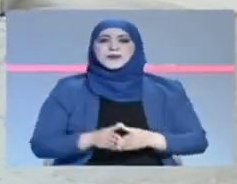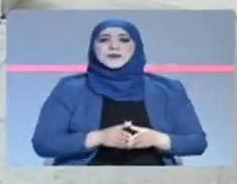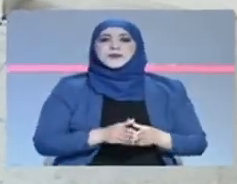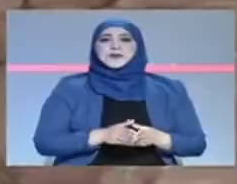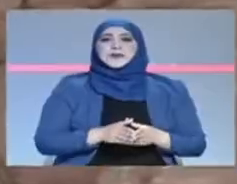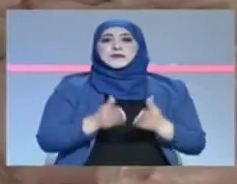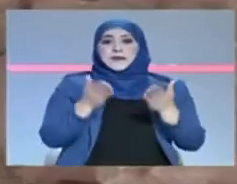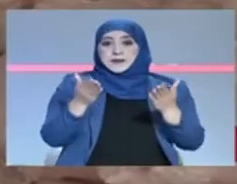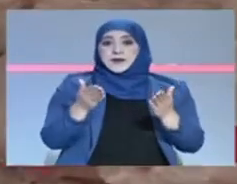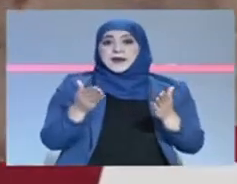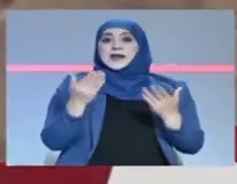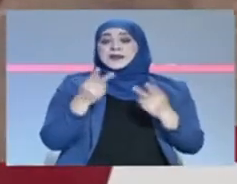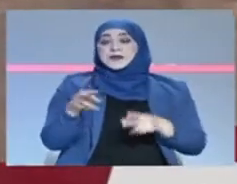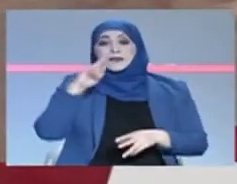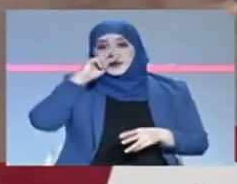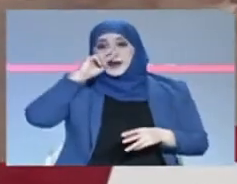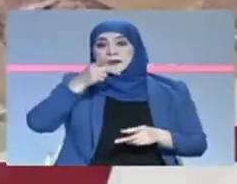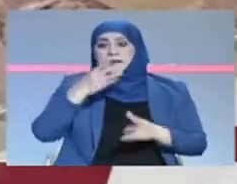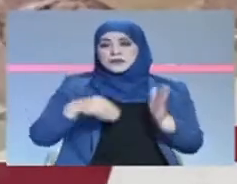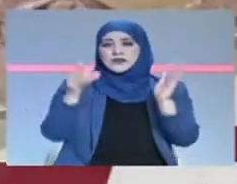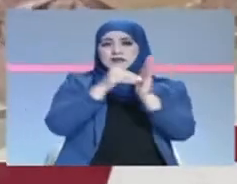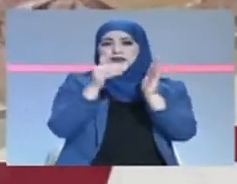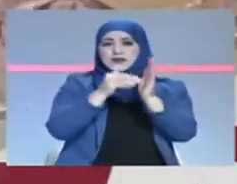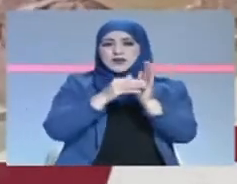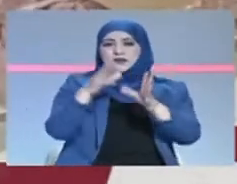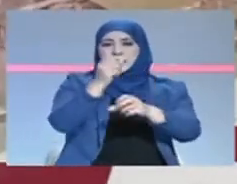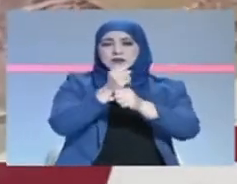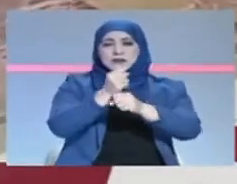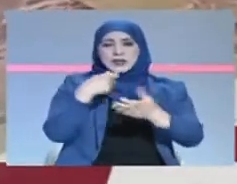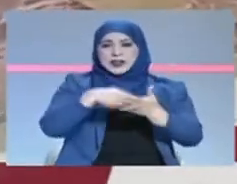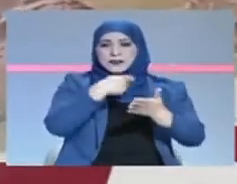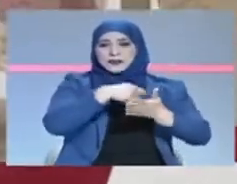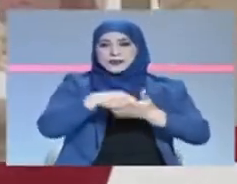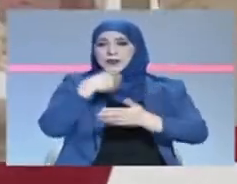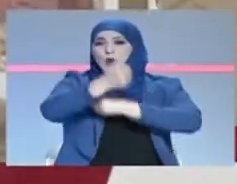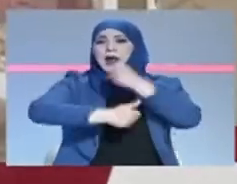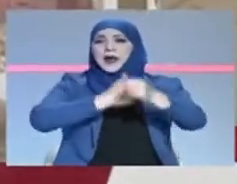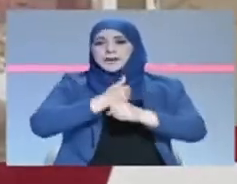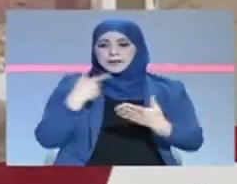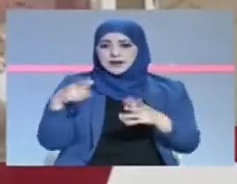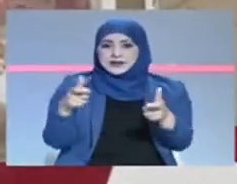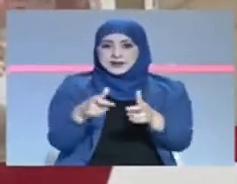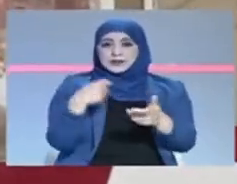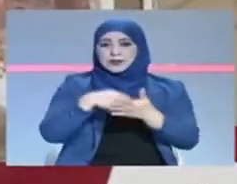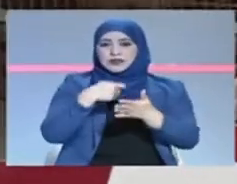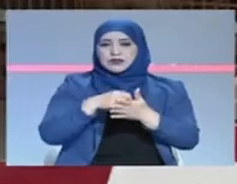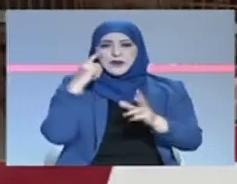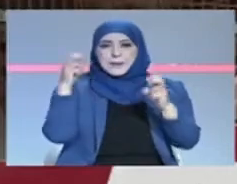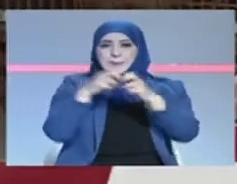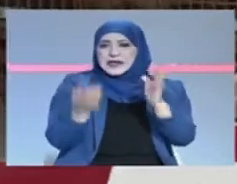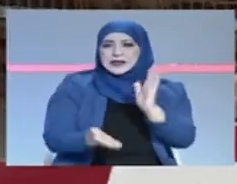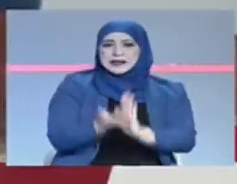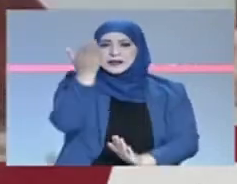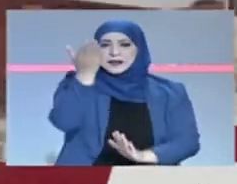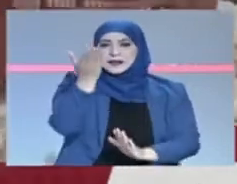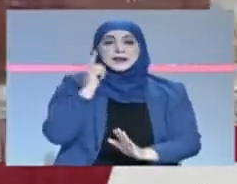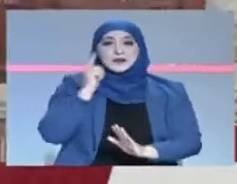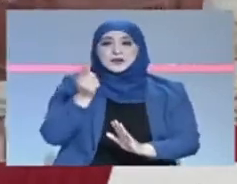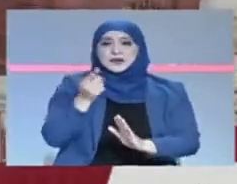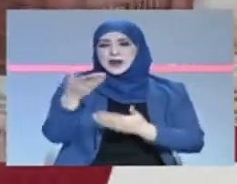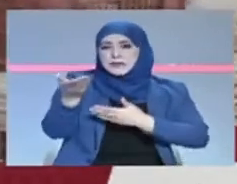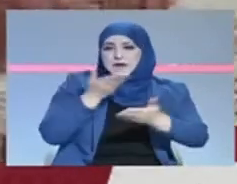عادة ما يزداد الإقبال على شراء اللحوم البيضاء في هذه الفترة من كل سنة لترتفع معه الأسعار، وبين العرض